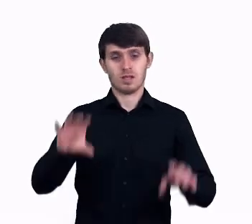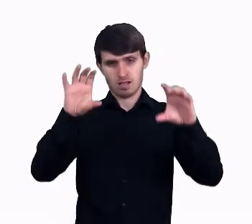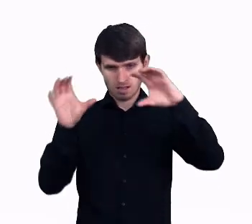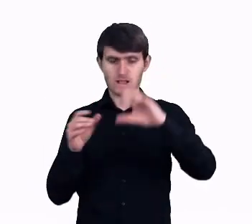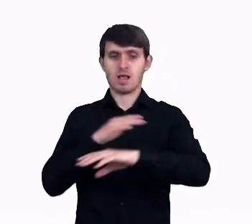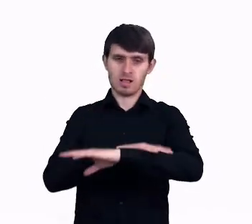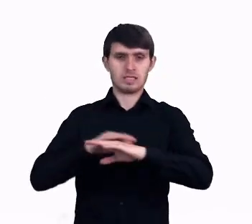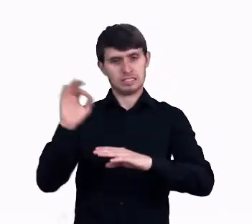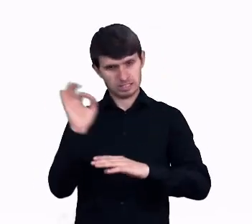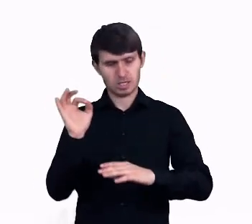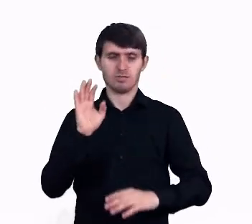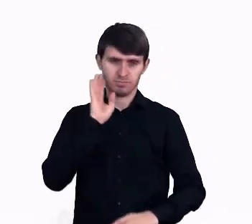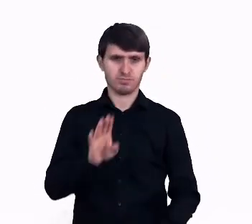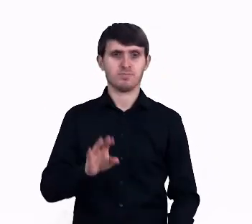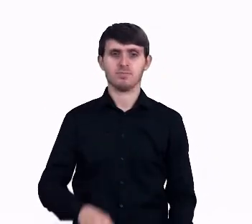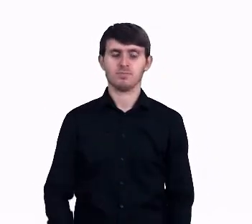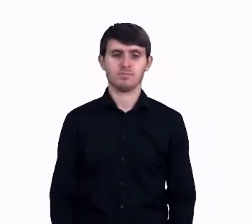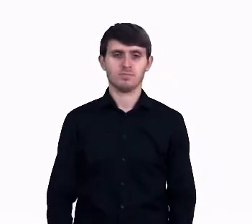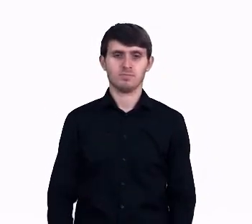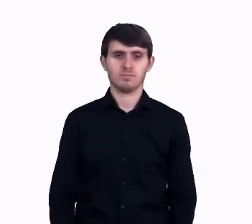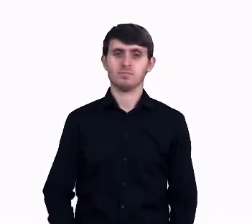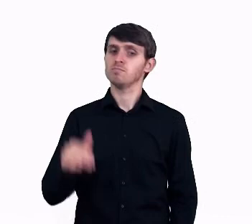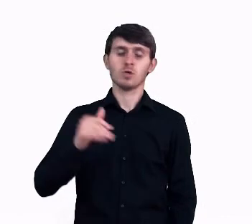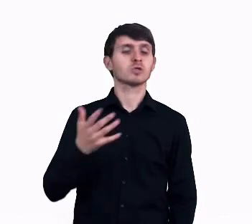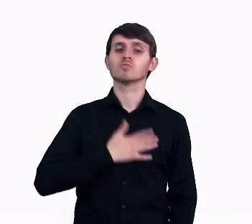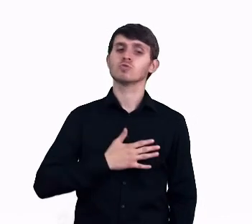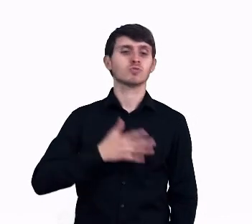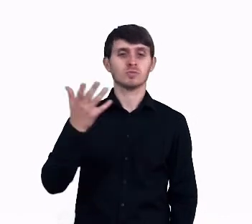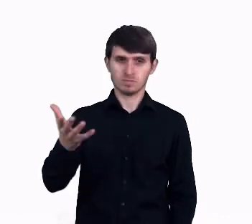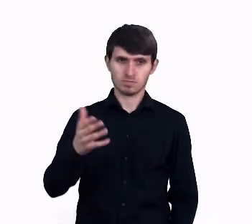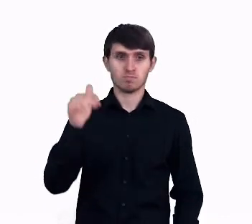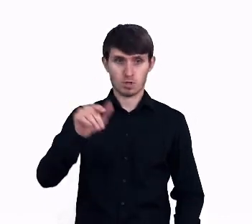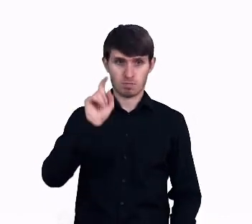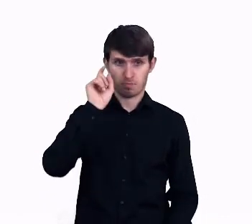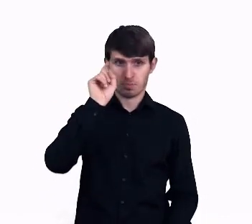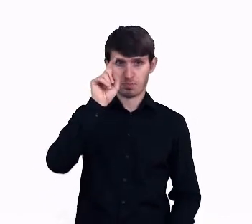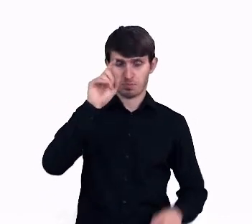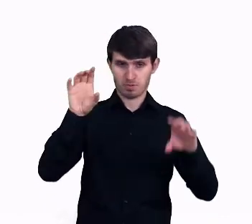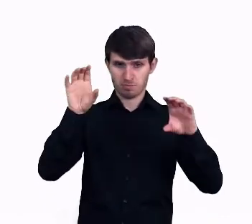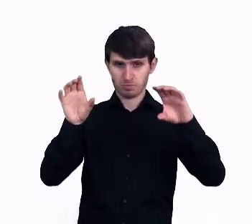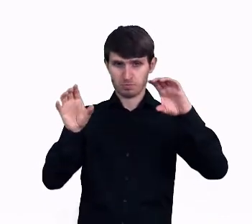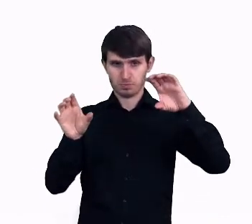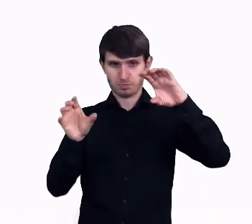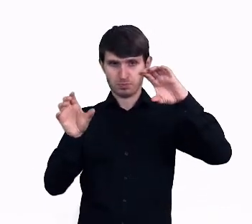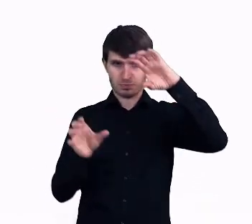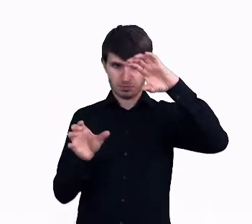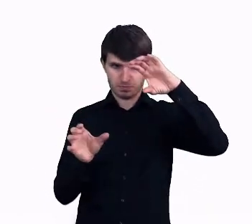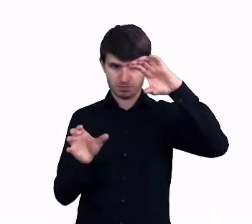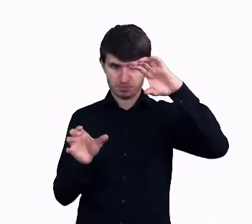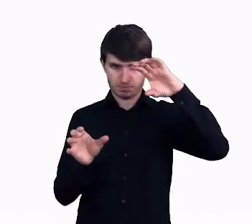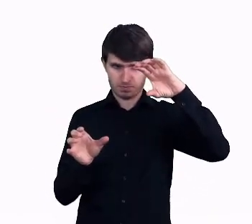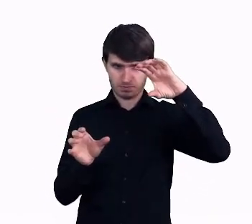jedno z ramion konta na linii zero można to zrobić dwojaką można tak można